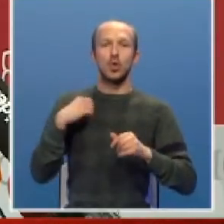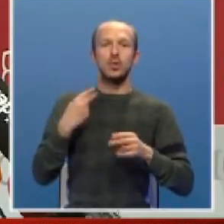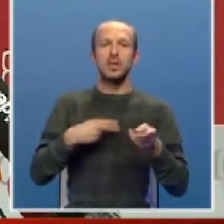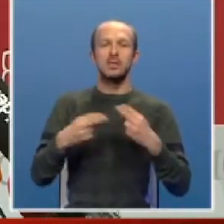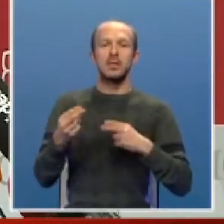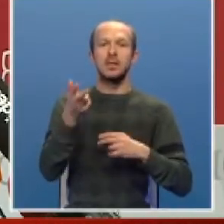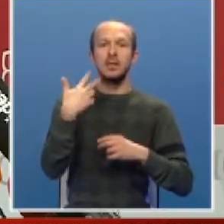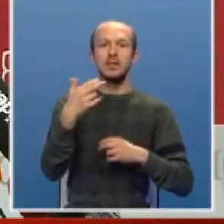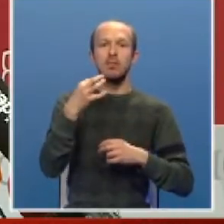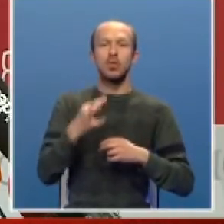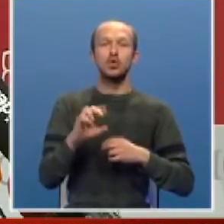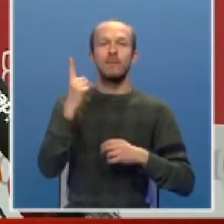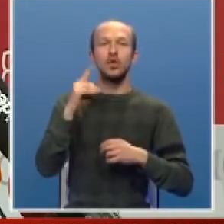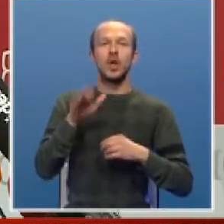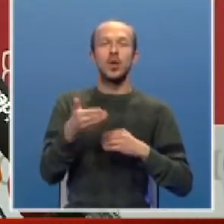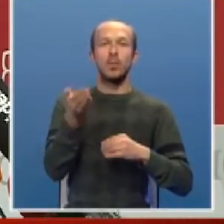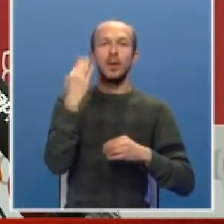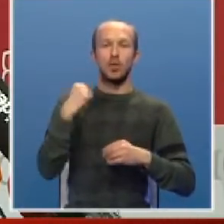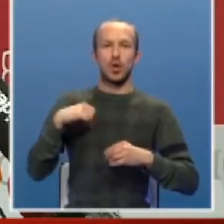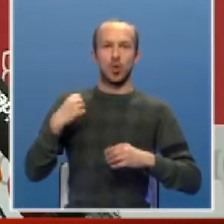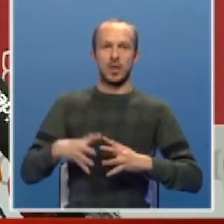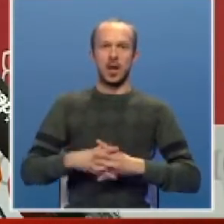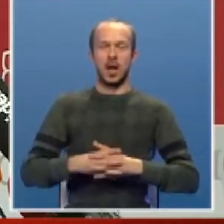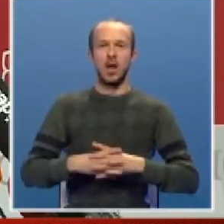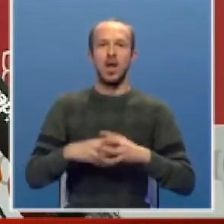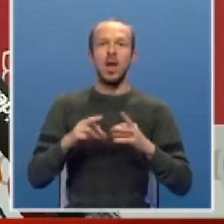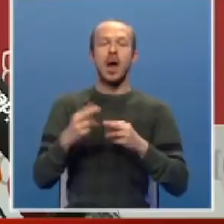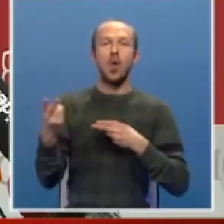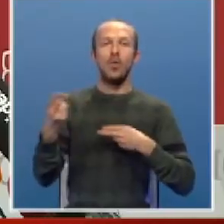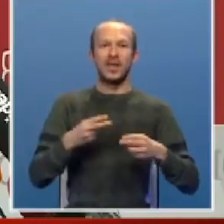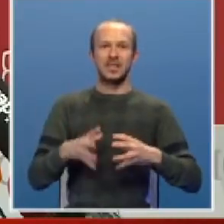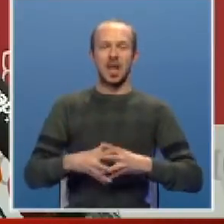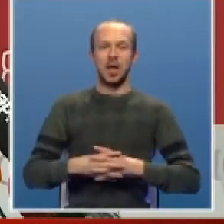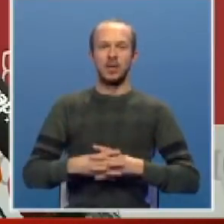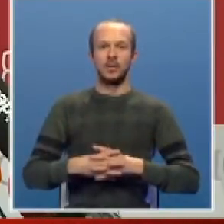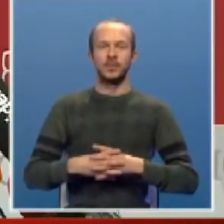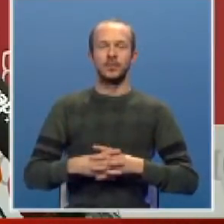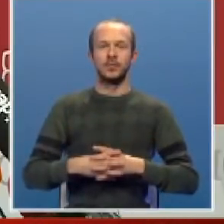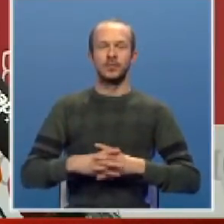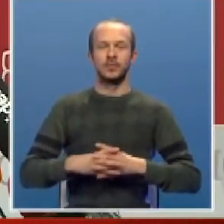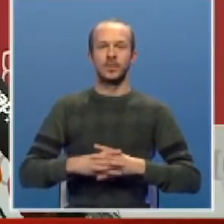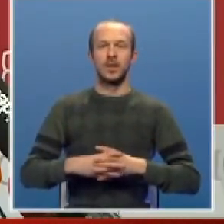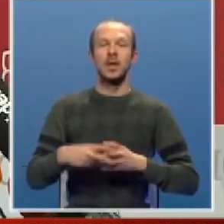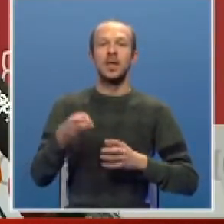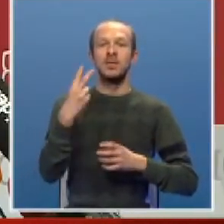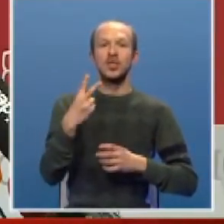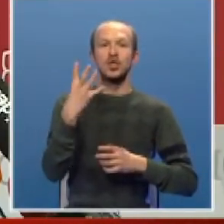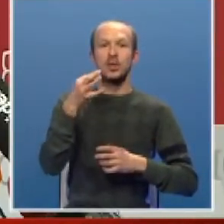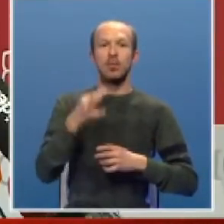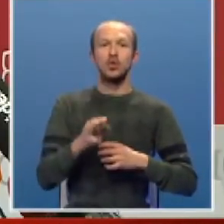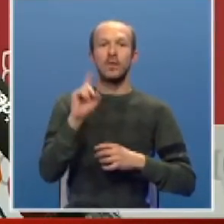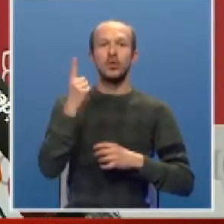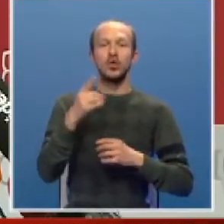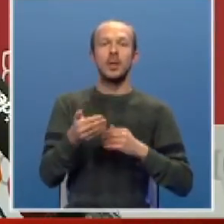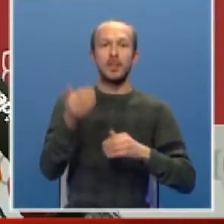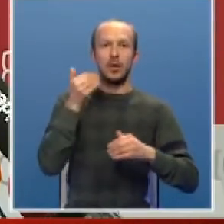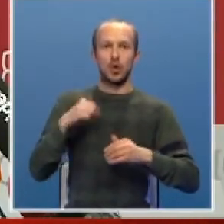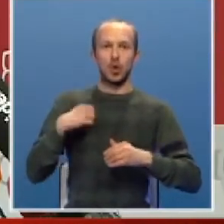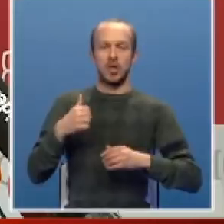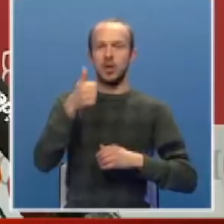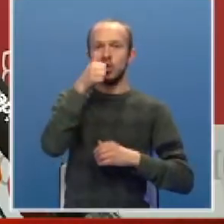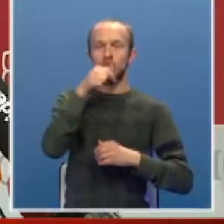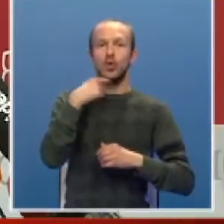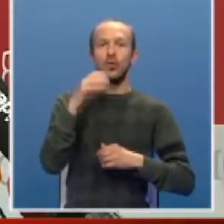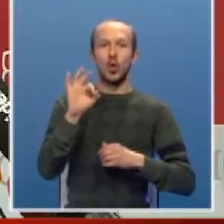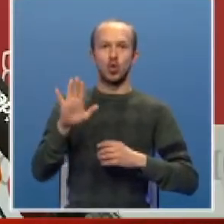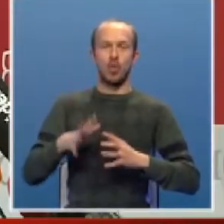izvezla 30% više nego prethodne godine, a da je uvezla 24% više nego prethodne godine, što govori